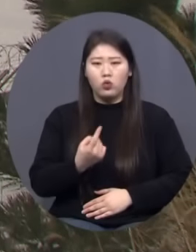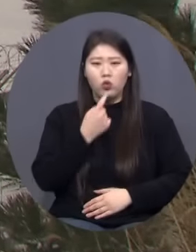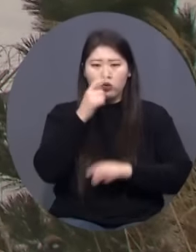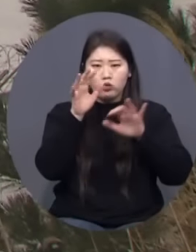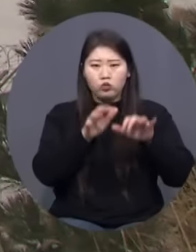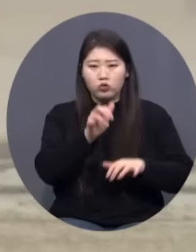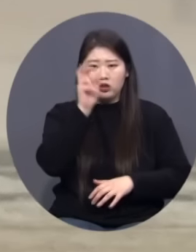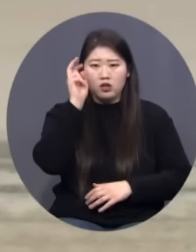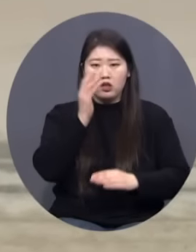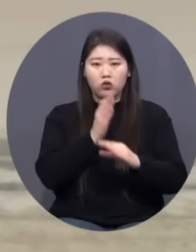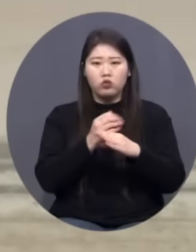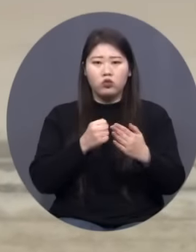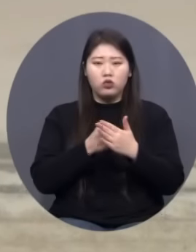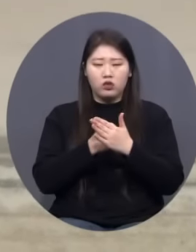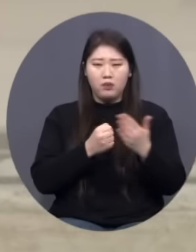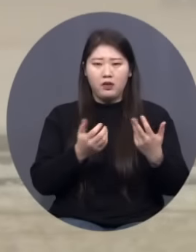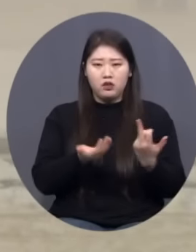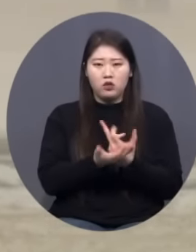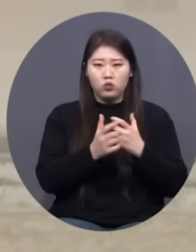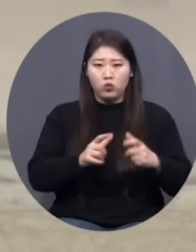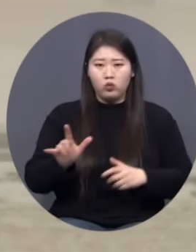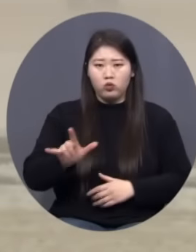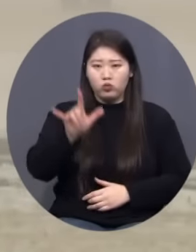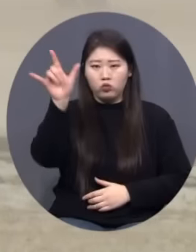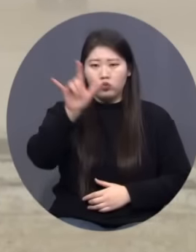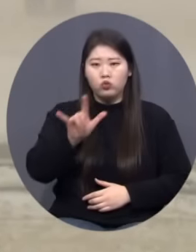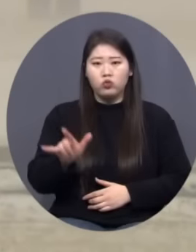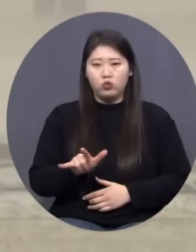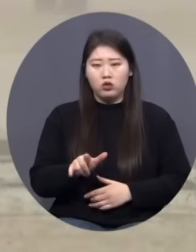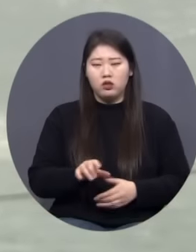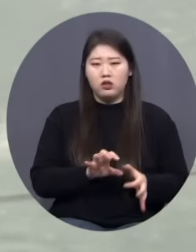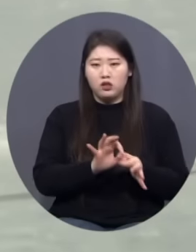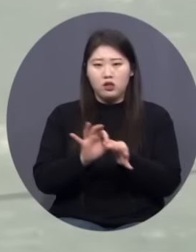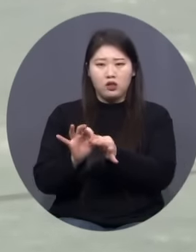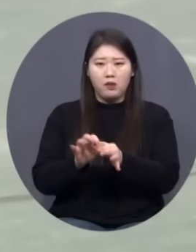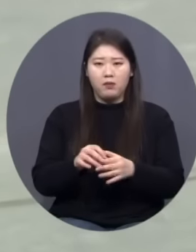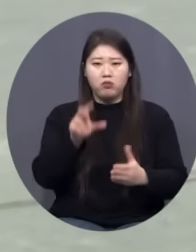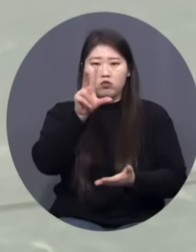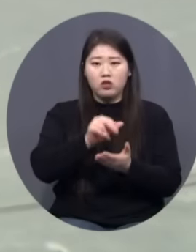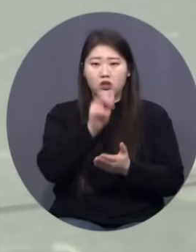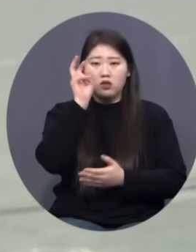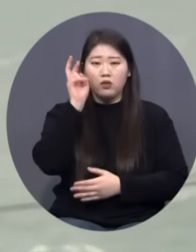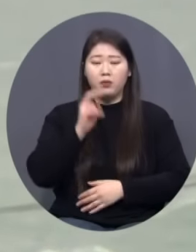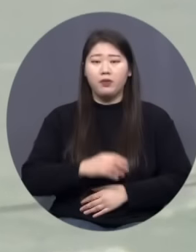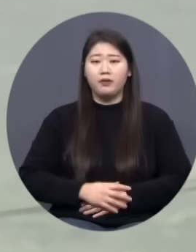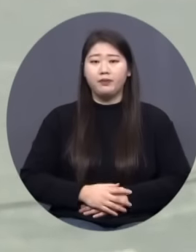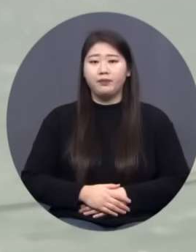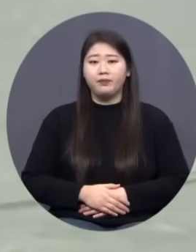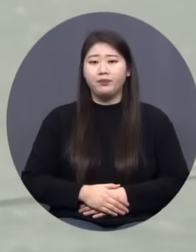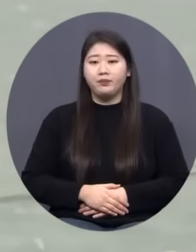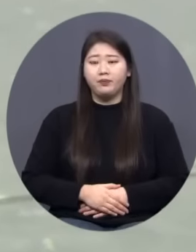예보돼 제주와 다른 지방을 연결하는 교통편은 차질이 예상됩니다. MBC 뉴스 홍수현입니다.